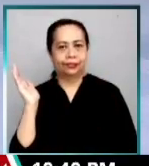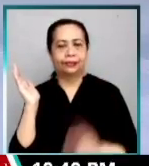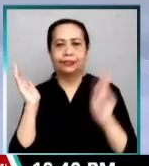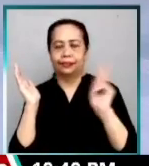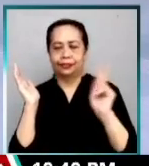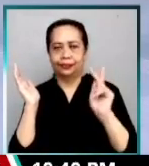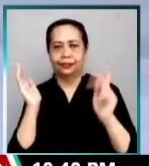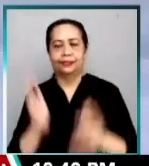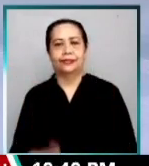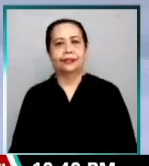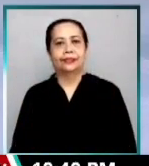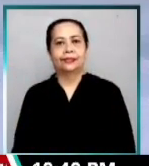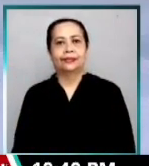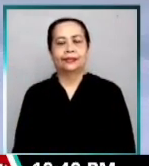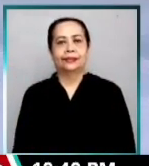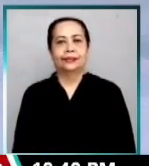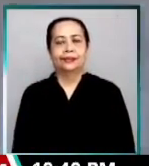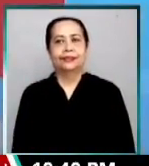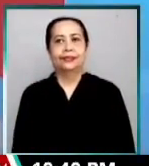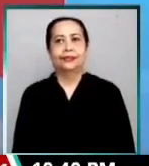kerosene.